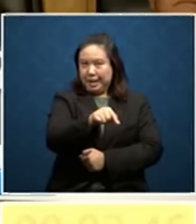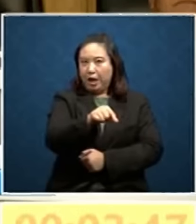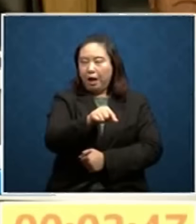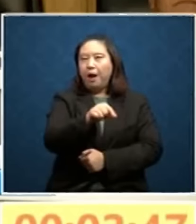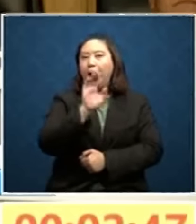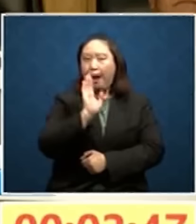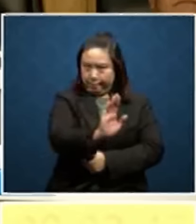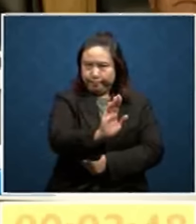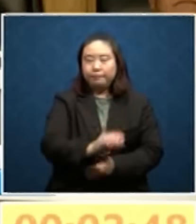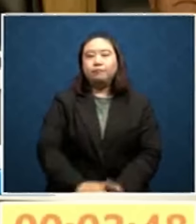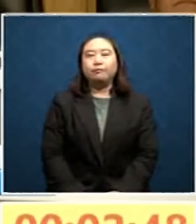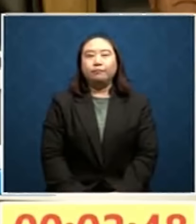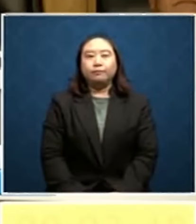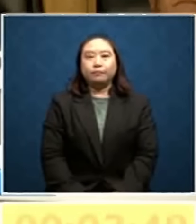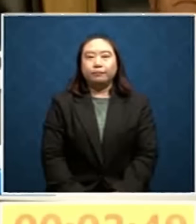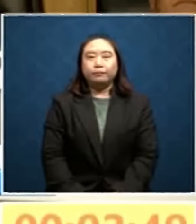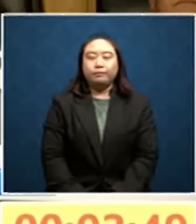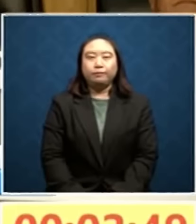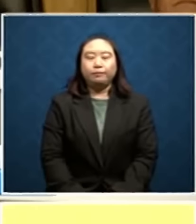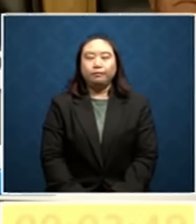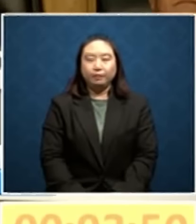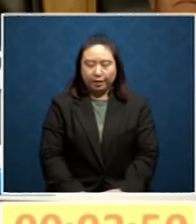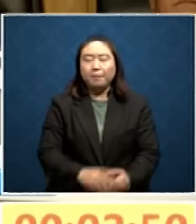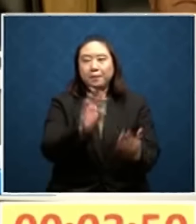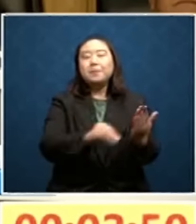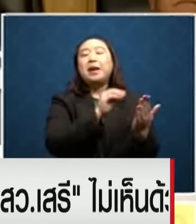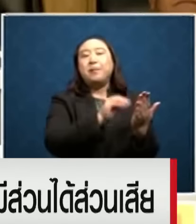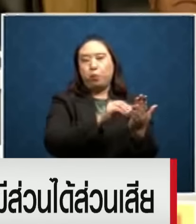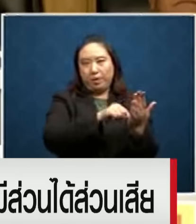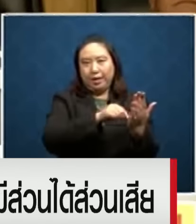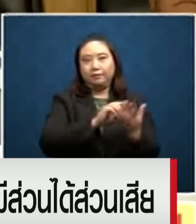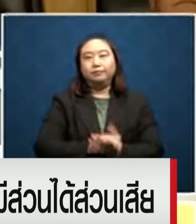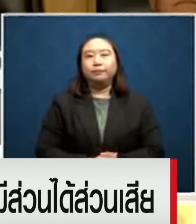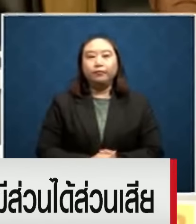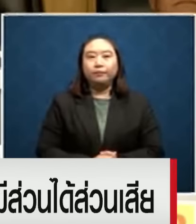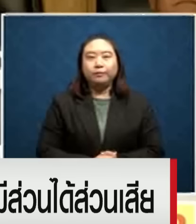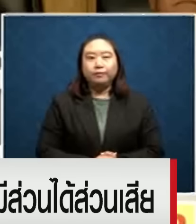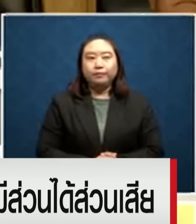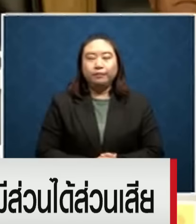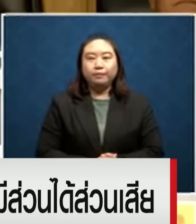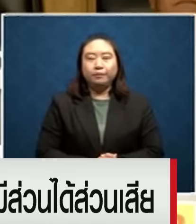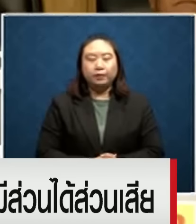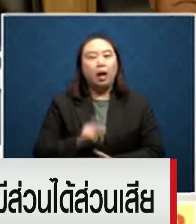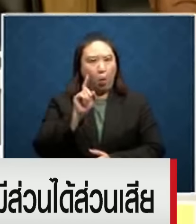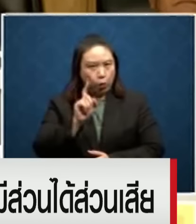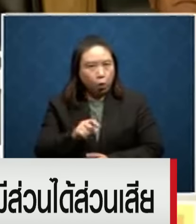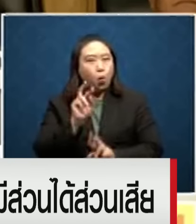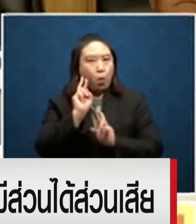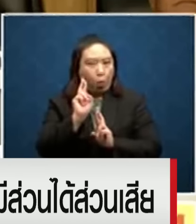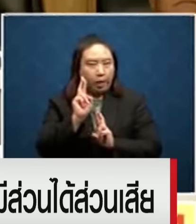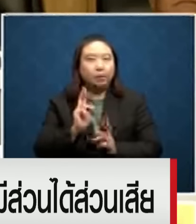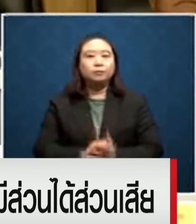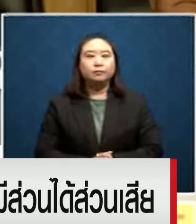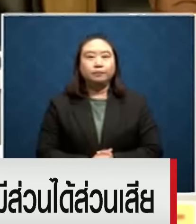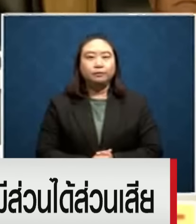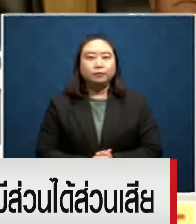ทางกับสวท่านอื่นๆนั่นคือสวเสรีสุวรรณพานนท์ครับคือเรามีส่วนได้ส่วนเสียอ่ะเอ้า